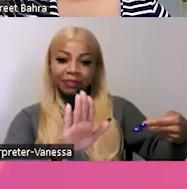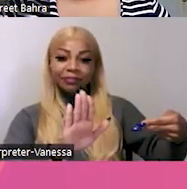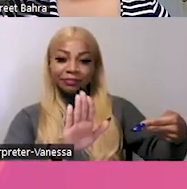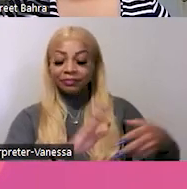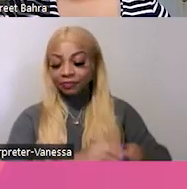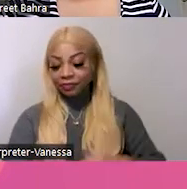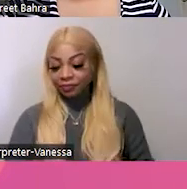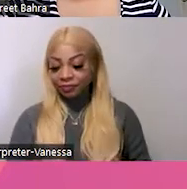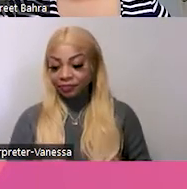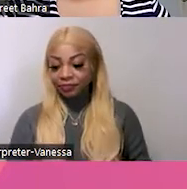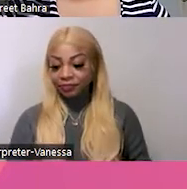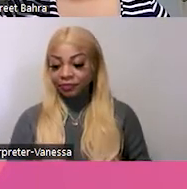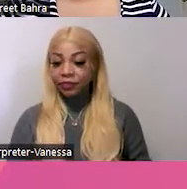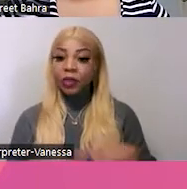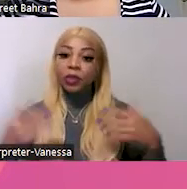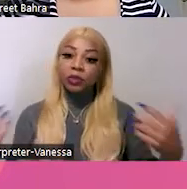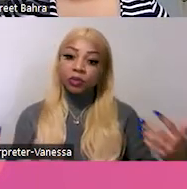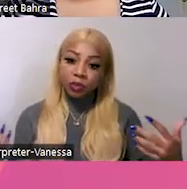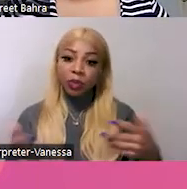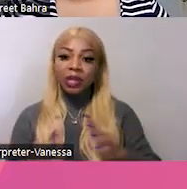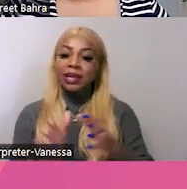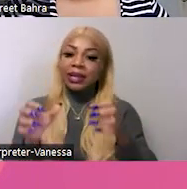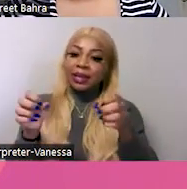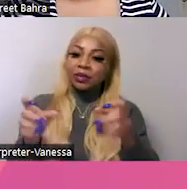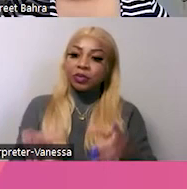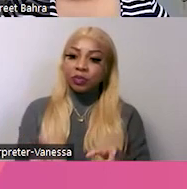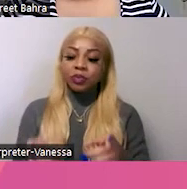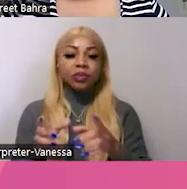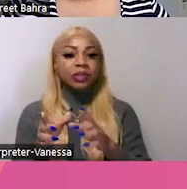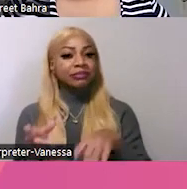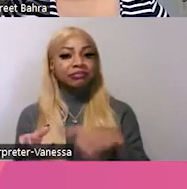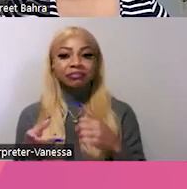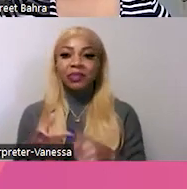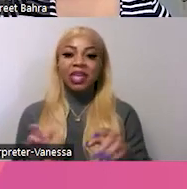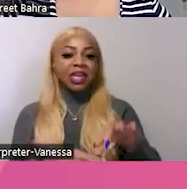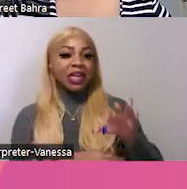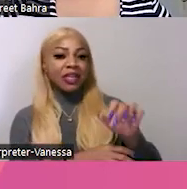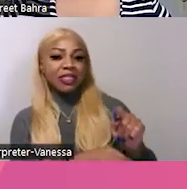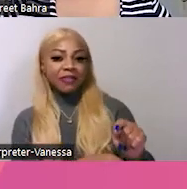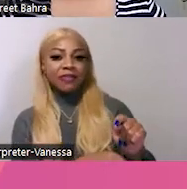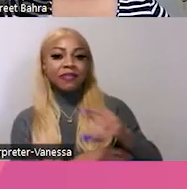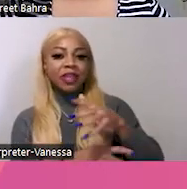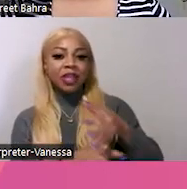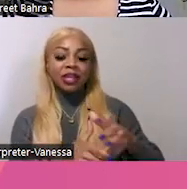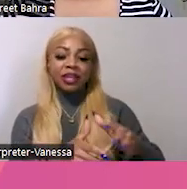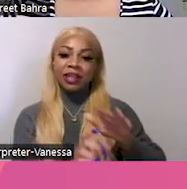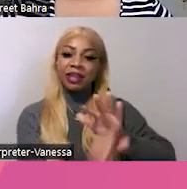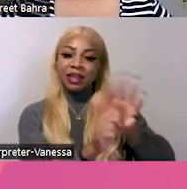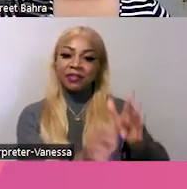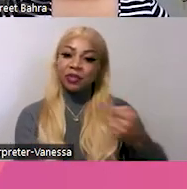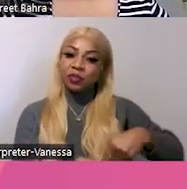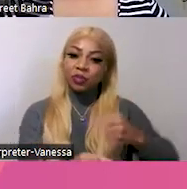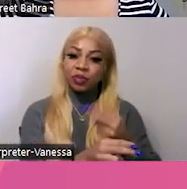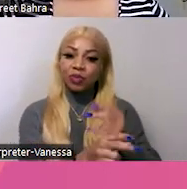un stéréotype de négativité. Alors, en tant que chercheuse et en tant qu'activiste, de